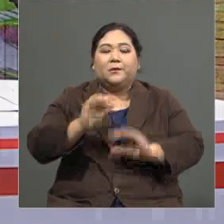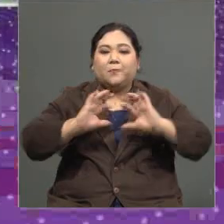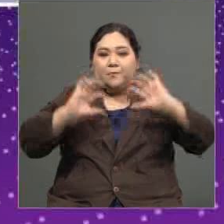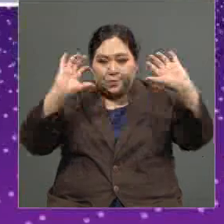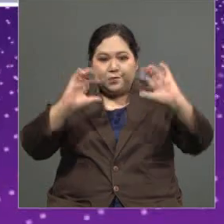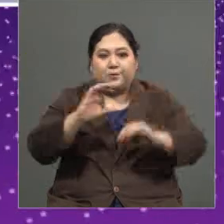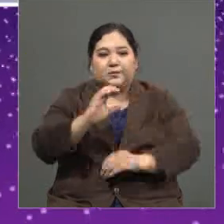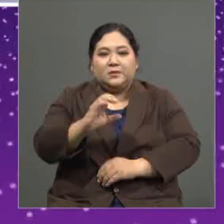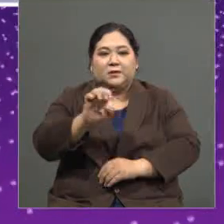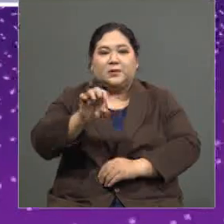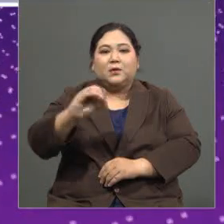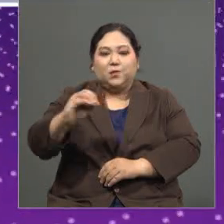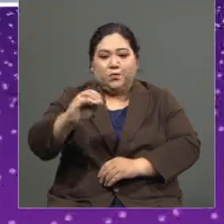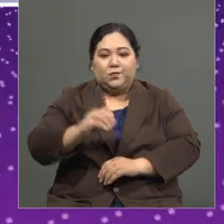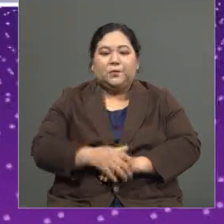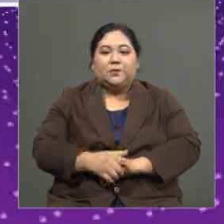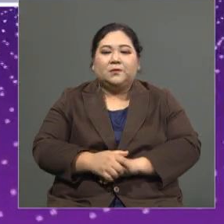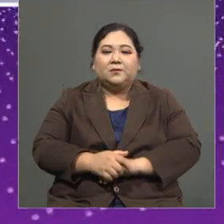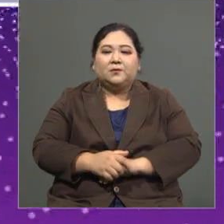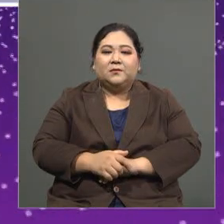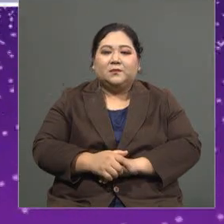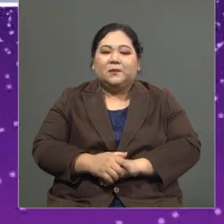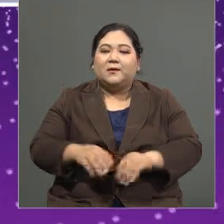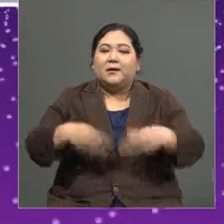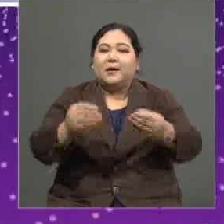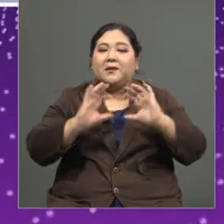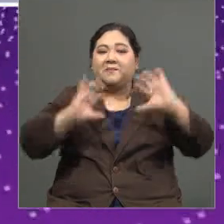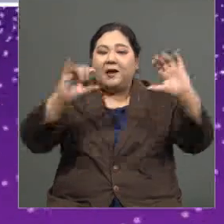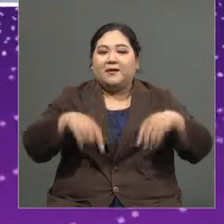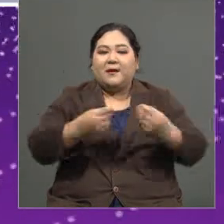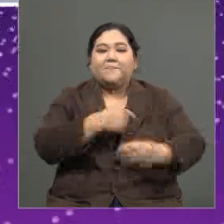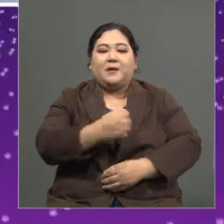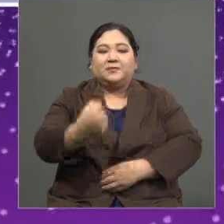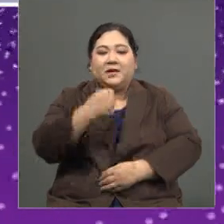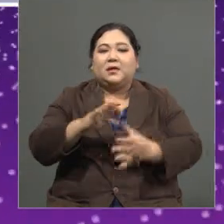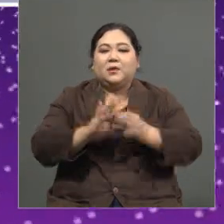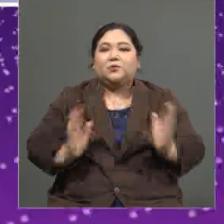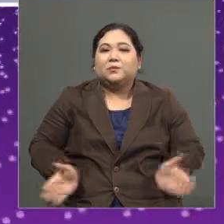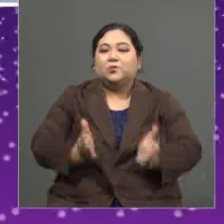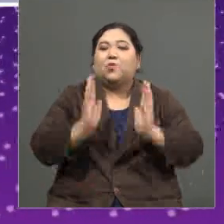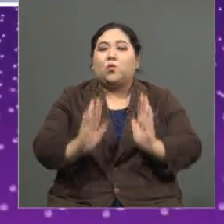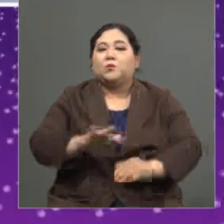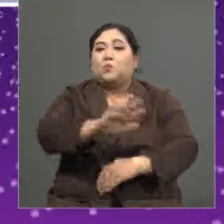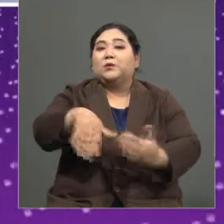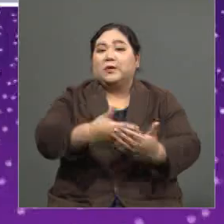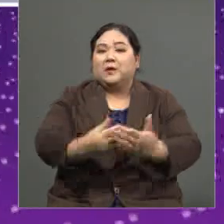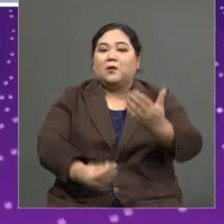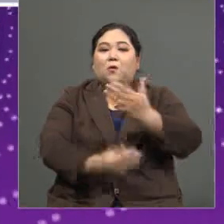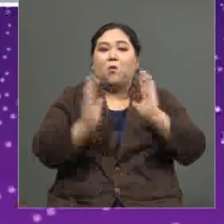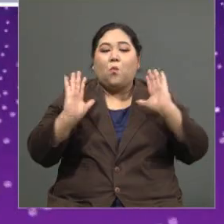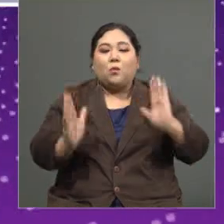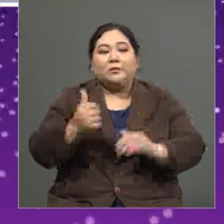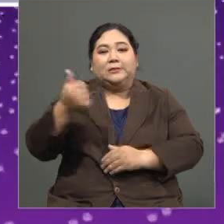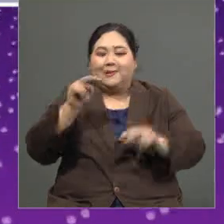เสถียรภาพขอเดินหน้าสร้างความเชื่อมั่นให้กับนักลงทุนแล้วก็พร้อมผลักดัน SoftPowerให้ทั่วโลกได้เห็น